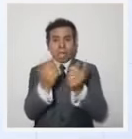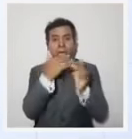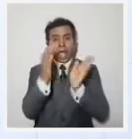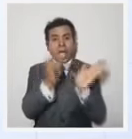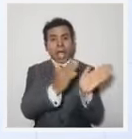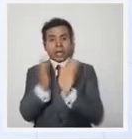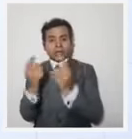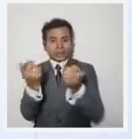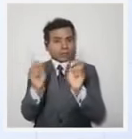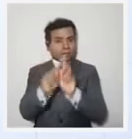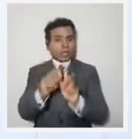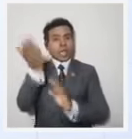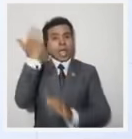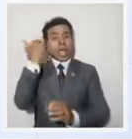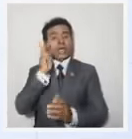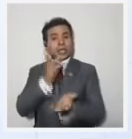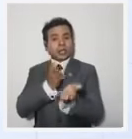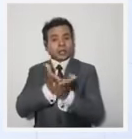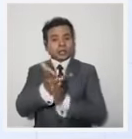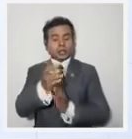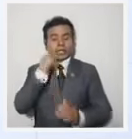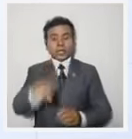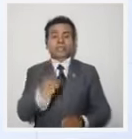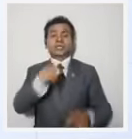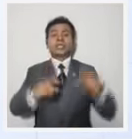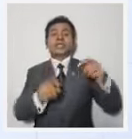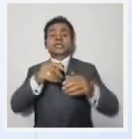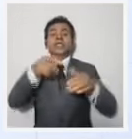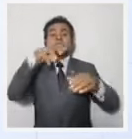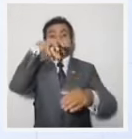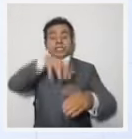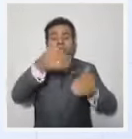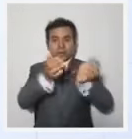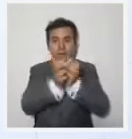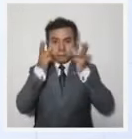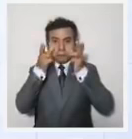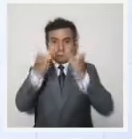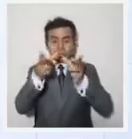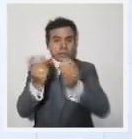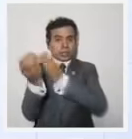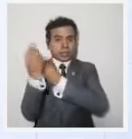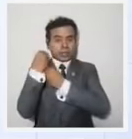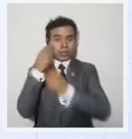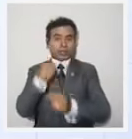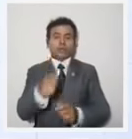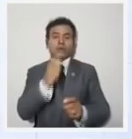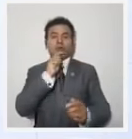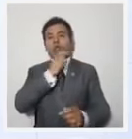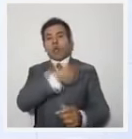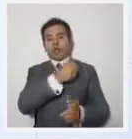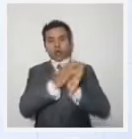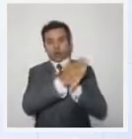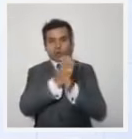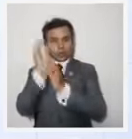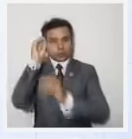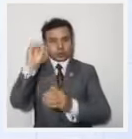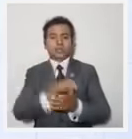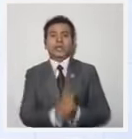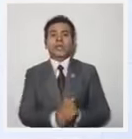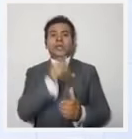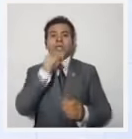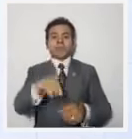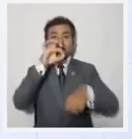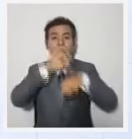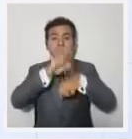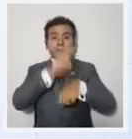জেলা হাসপাতাল এবং উপজেলা স্বাস্থ্য কমপ্লেক্সে ডেঙ্গু কর্নার গত বছর থেকেই চালু আছে, তাই এই বিষয়ে একটি টিম প্রস্তুত রাখার জন্য সকলকে